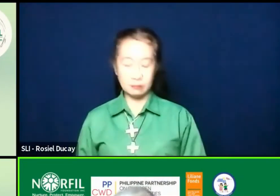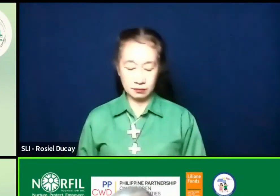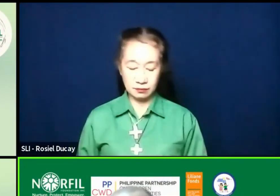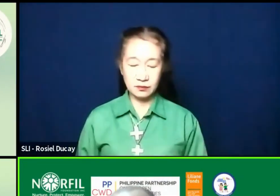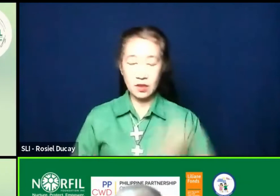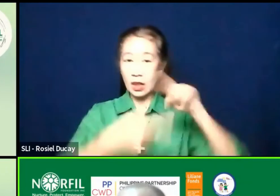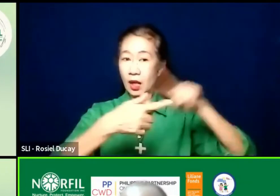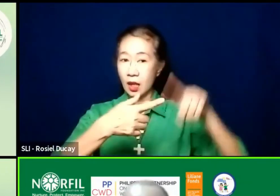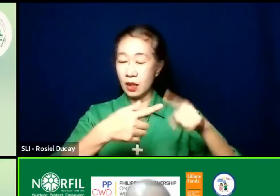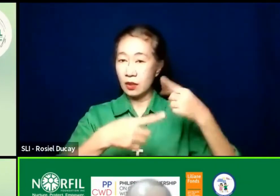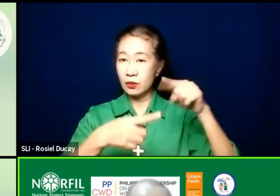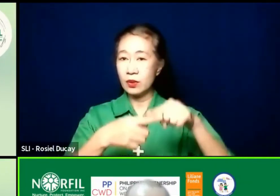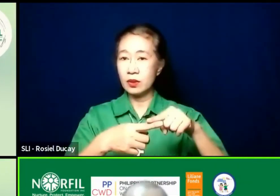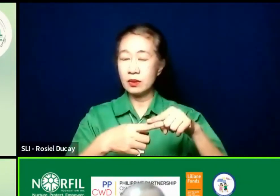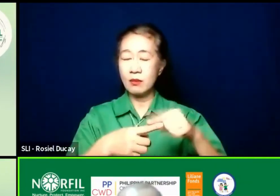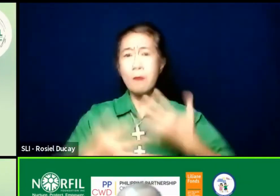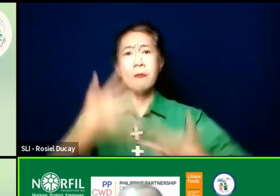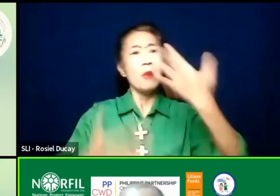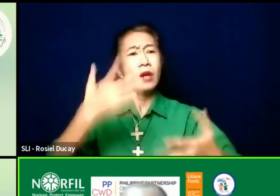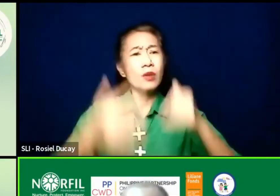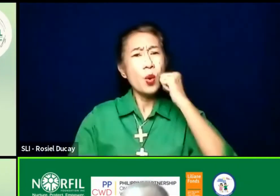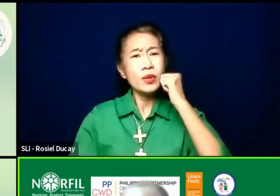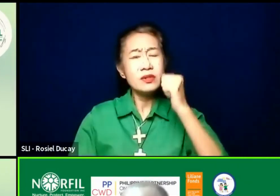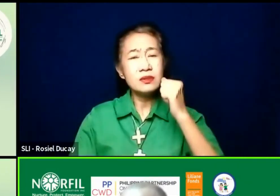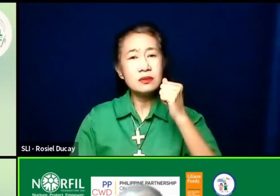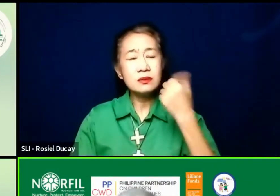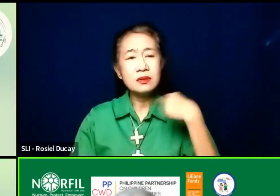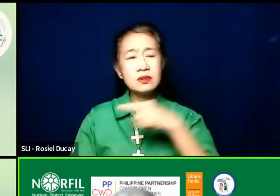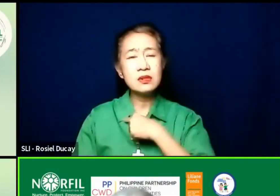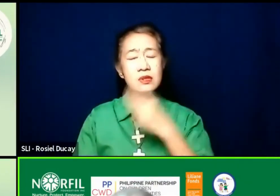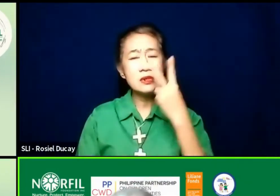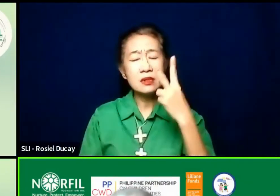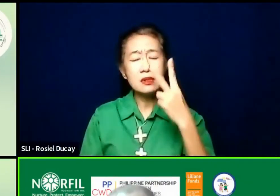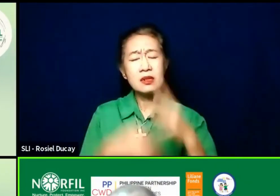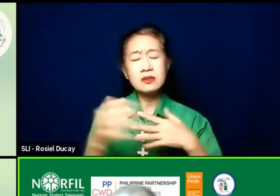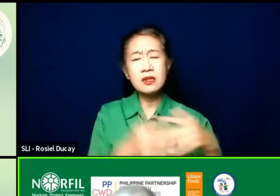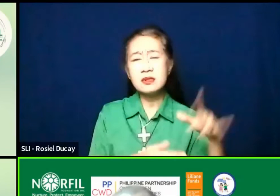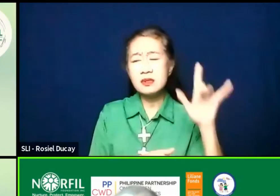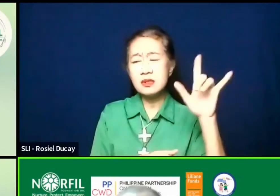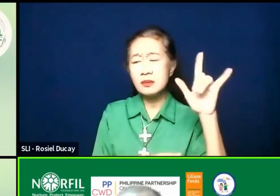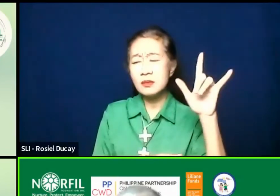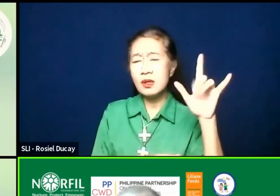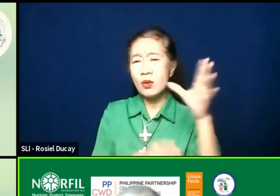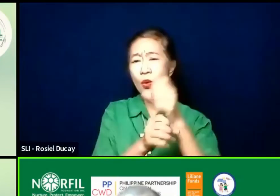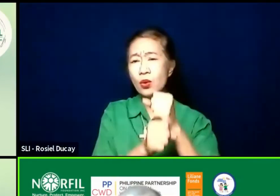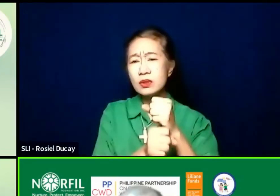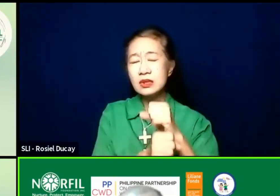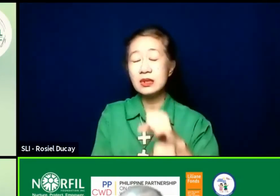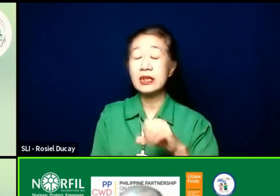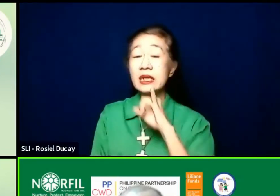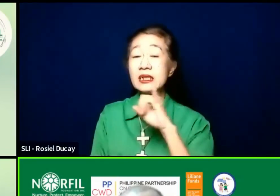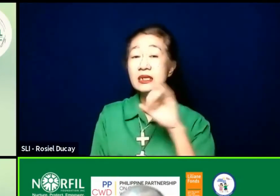Then pagdating naman po pala sa sunog, madalas natin nakikita kahit sa social media, ang hawak